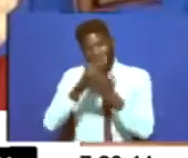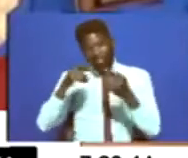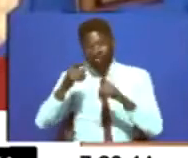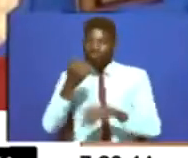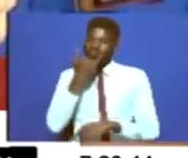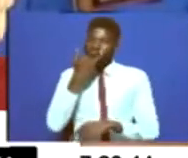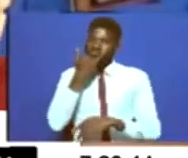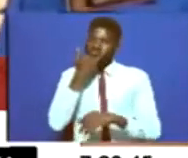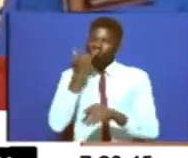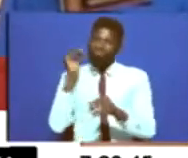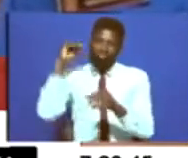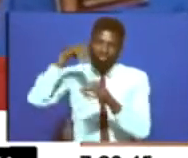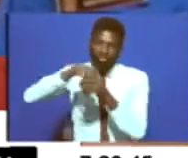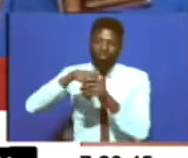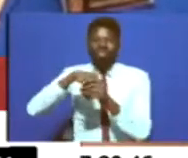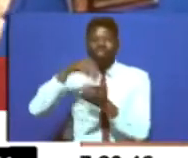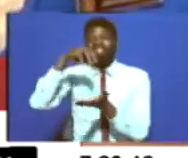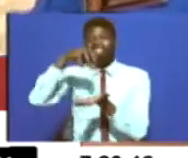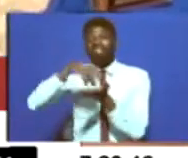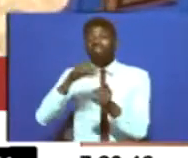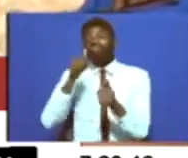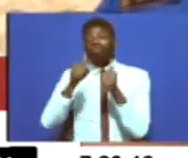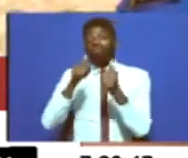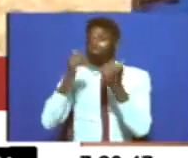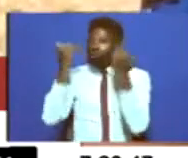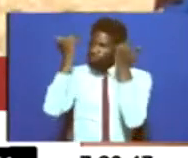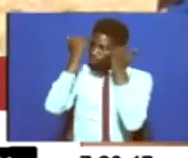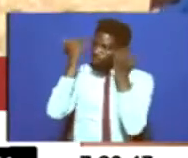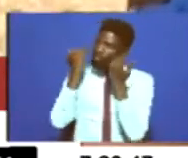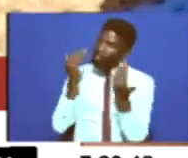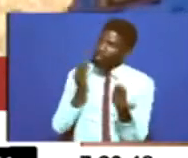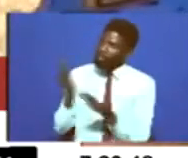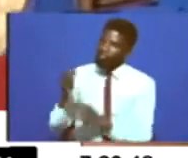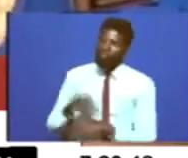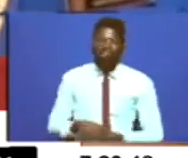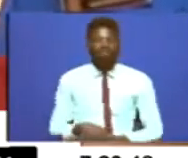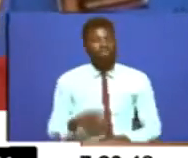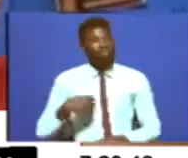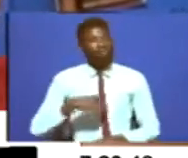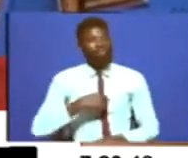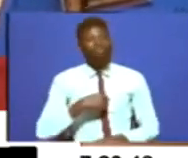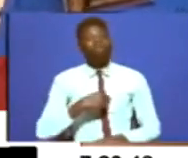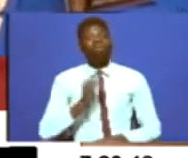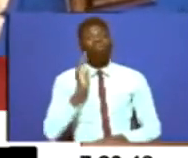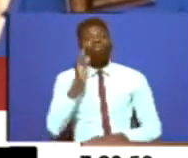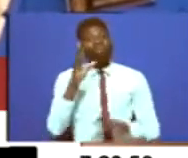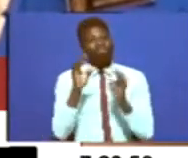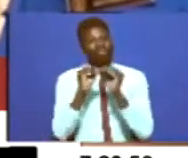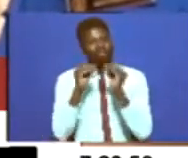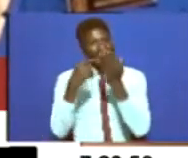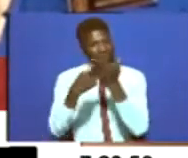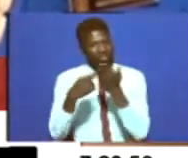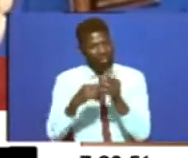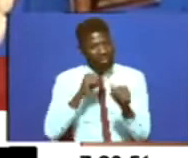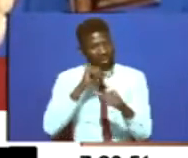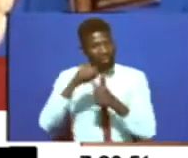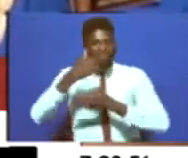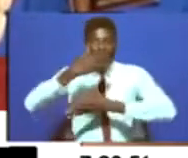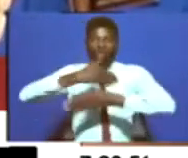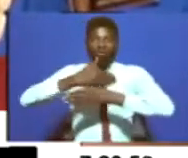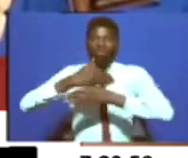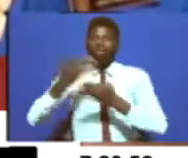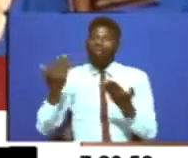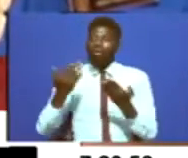mahakamani. Tutafanya kikao ndio tuweze kuelezana mambo ya mipaka na tuweze kuelewana mambo